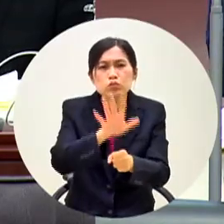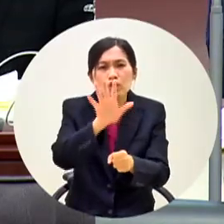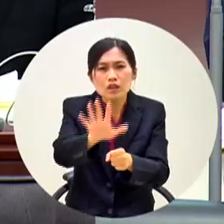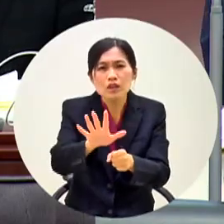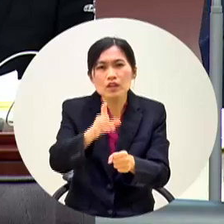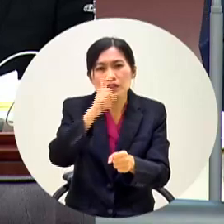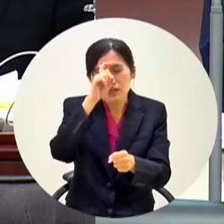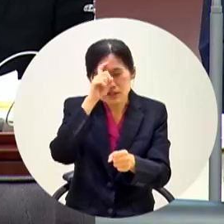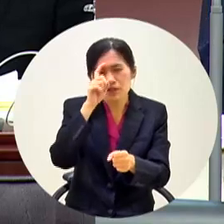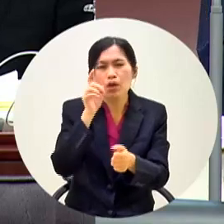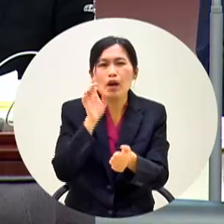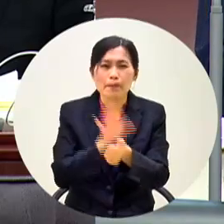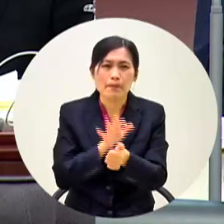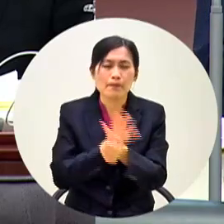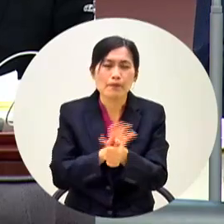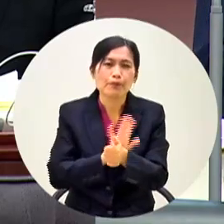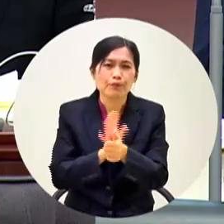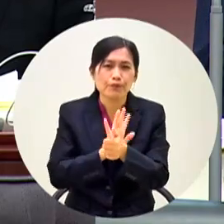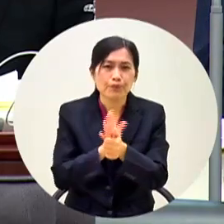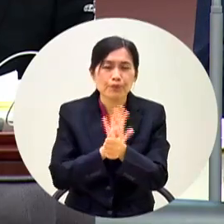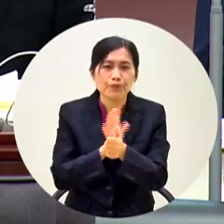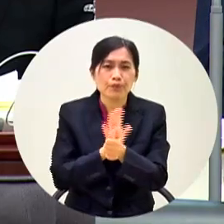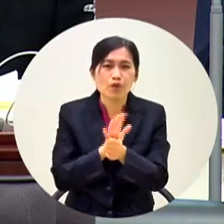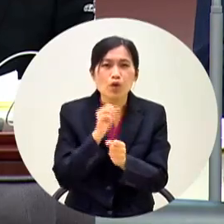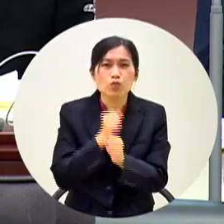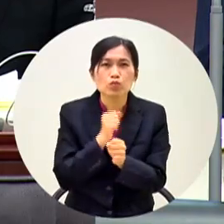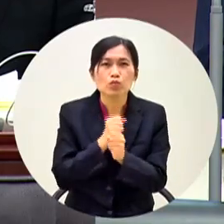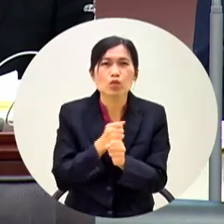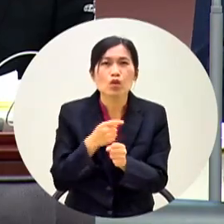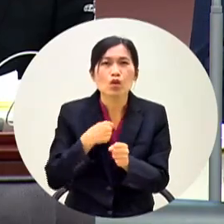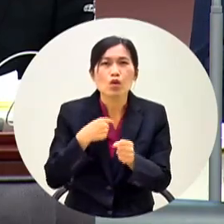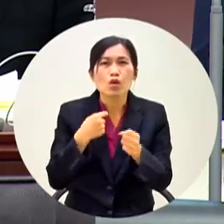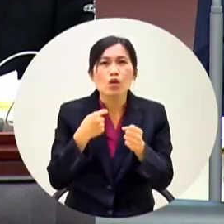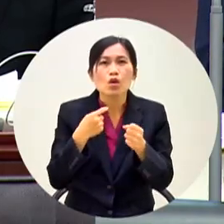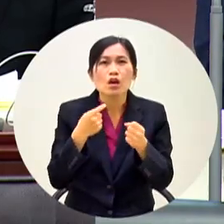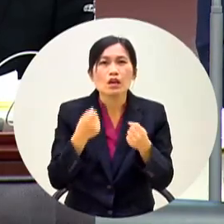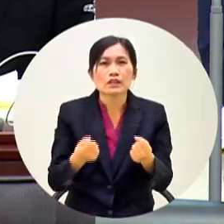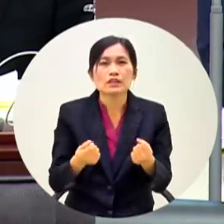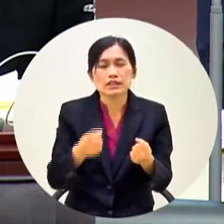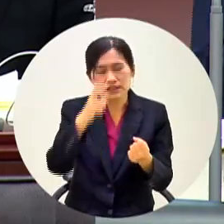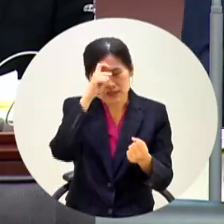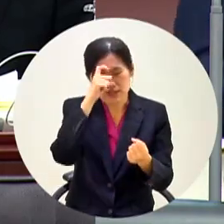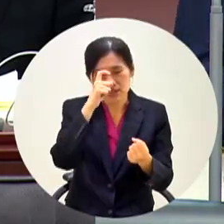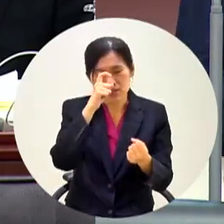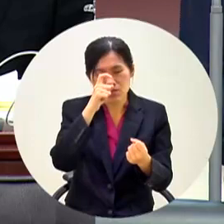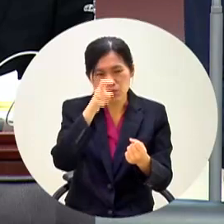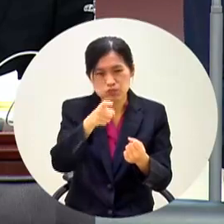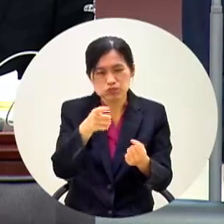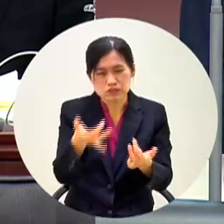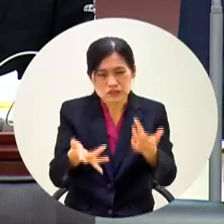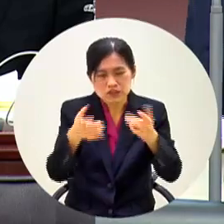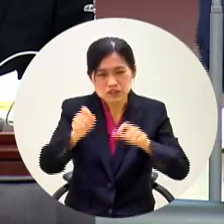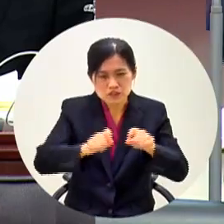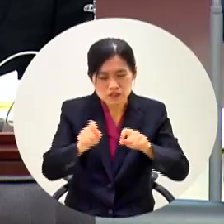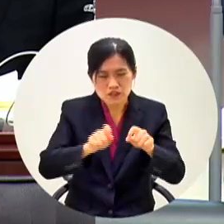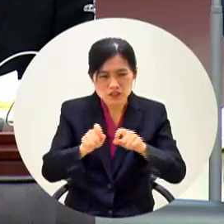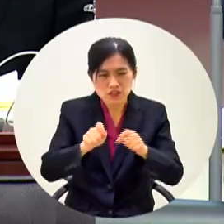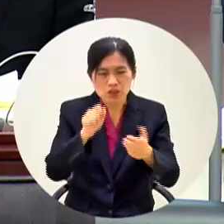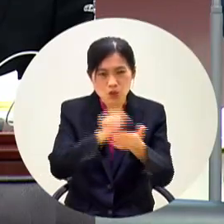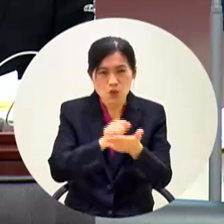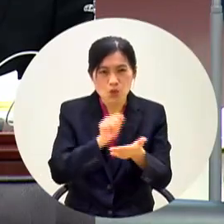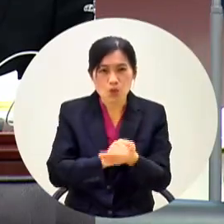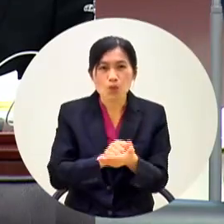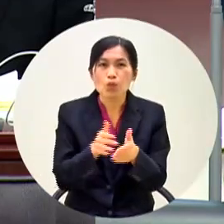如流的、哦去做这些事情、哦、我在这边也请市长在草案里头去看看有没有这样的东西。那今天